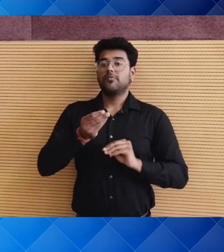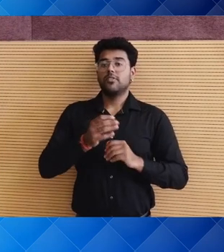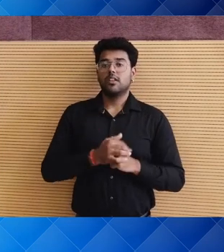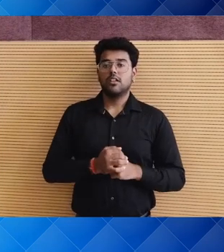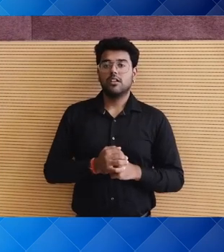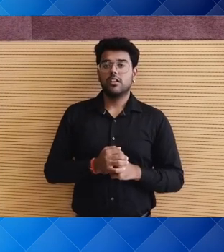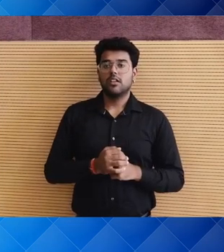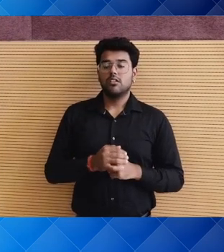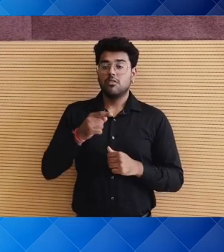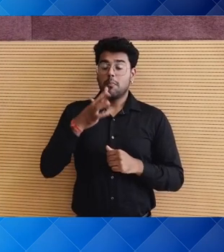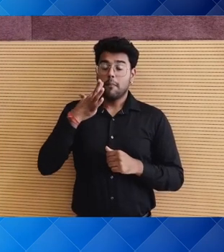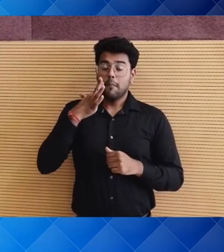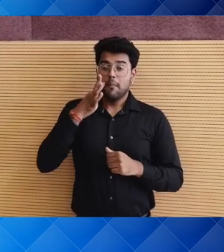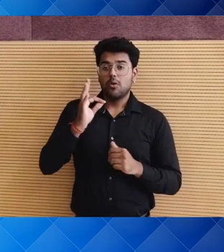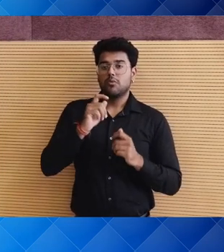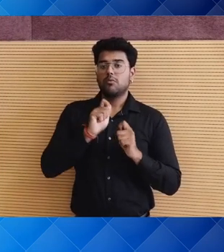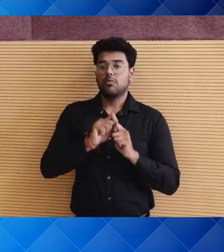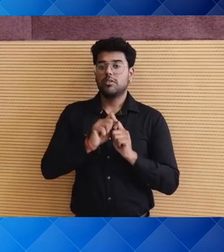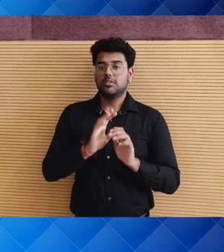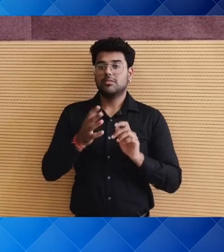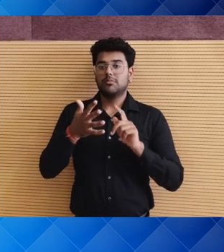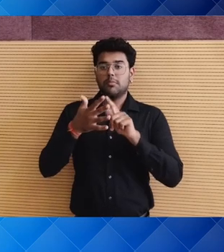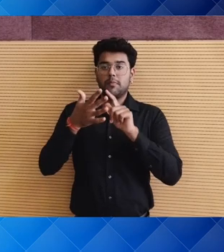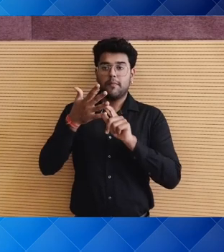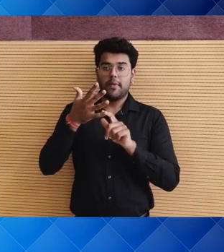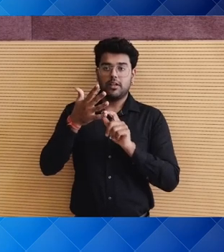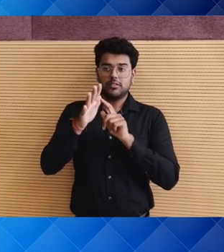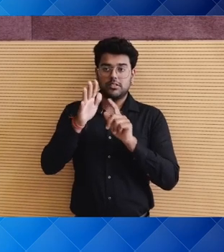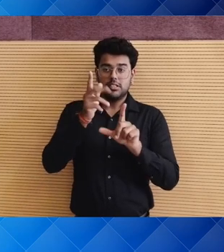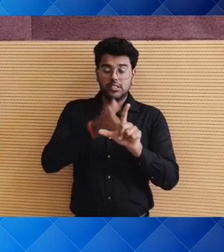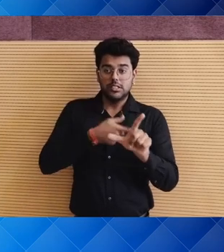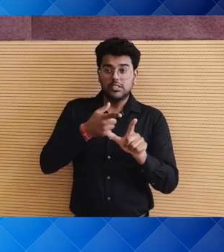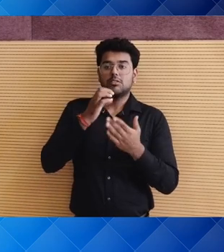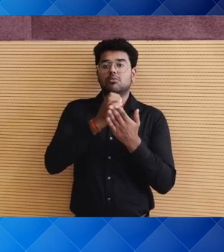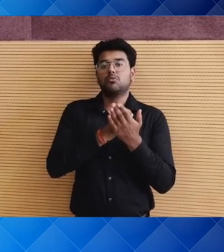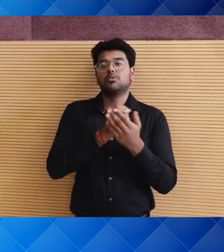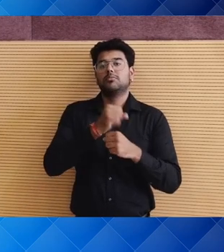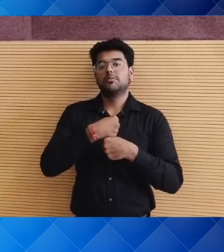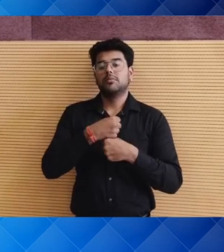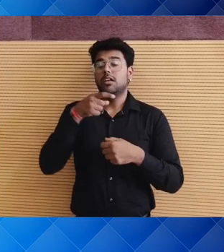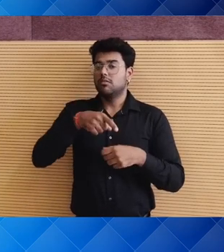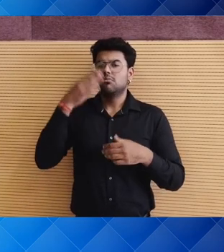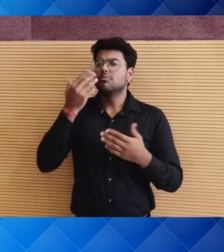सबसे महत्वपूर्ण था ये 5 साल की कैरिकुलम को बनाना, क्योंकि